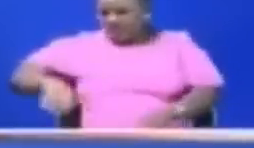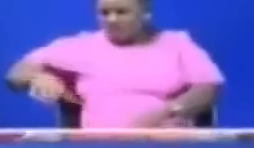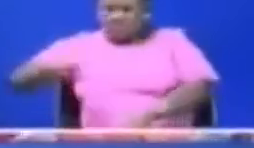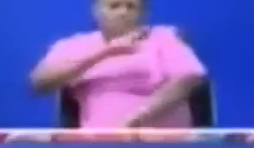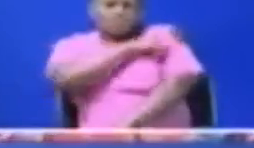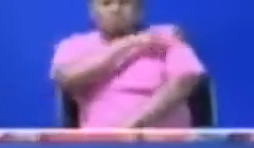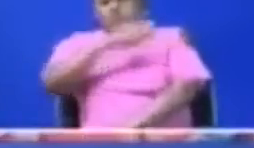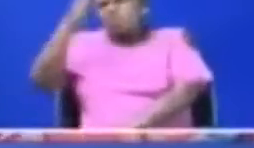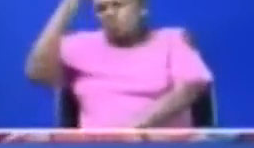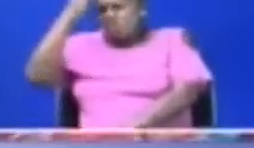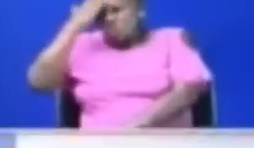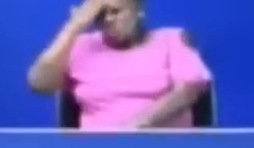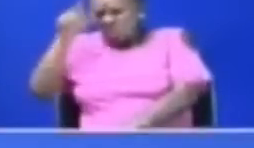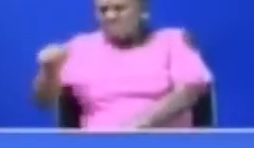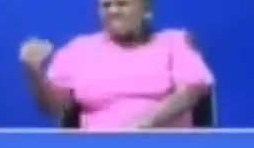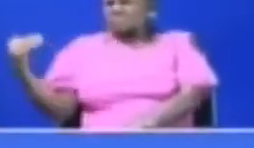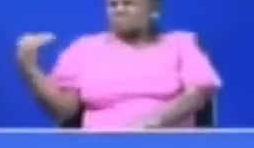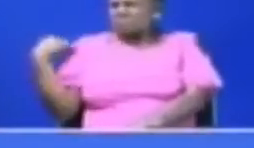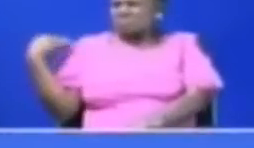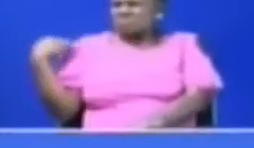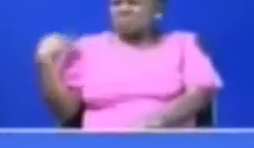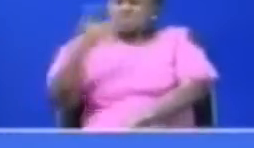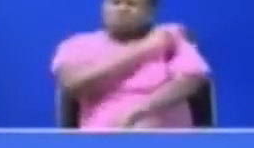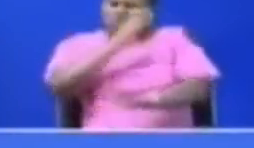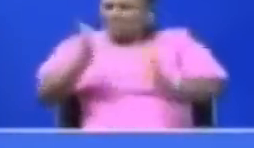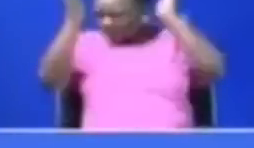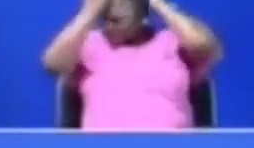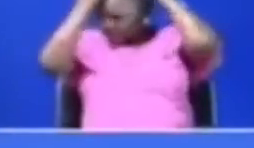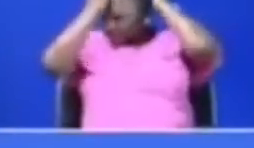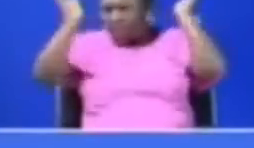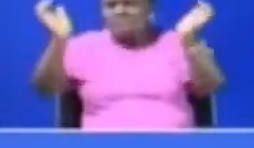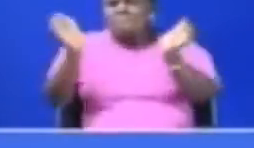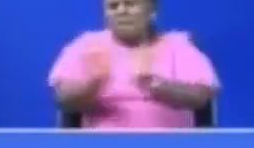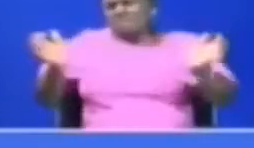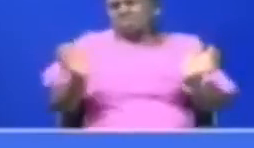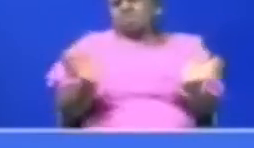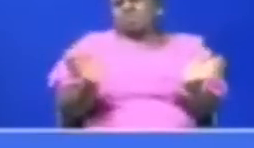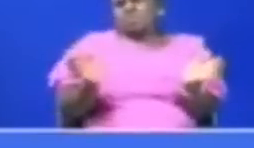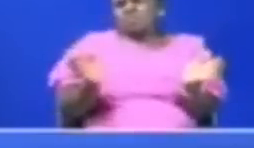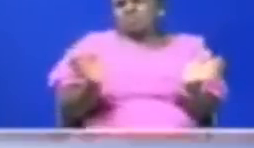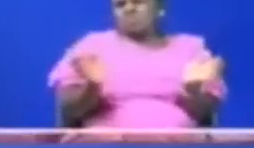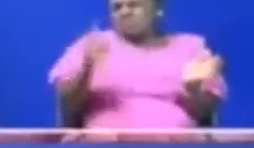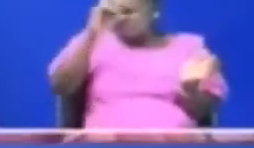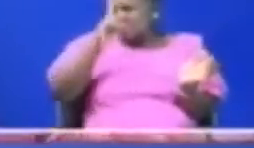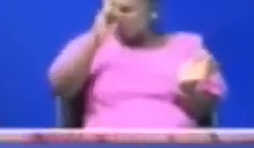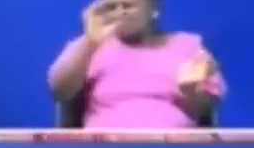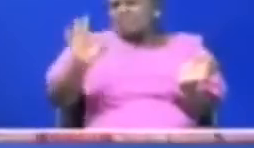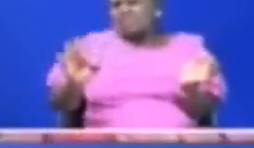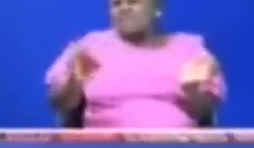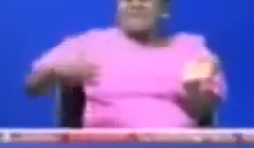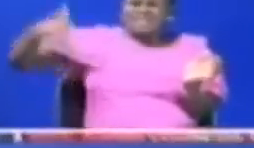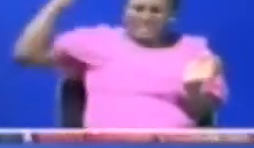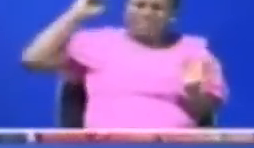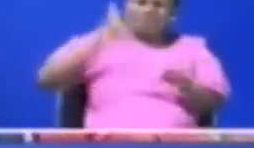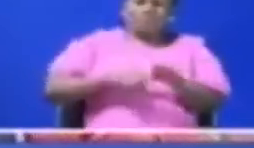Hospital. Unajua maneno kama haya inasutua na madaktari wa Kakamega wachukuliwa hatua, wachukuliwa hatua kali. Hata wenye walikuwa wakati